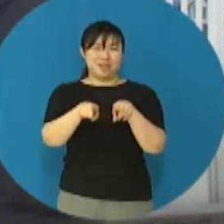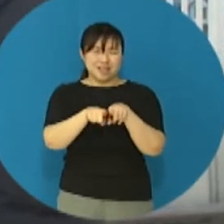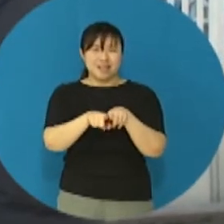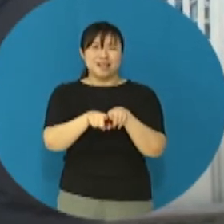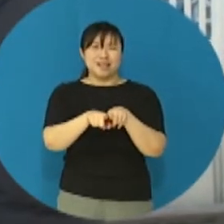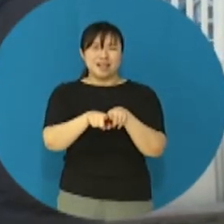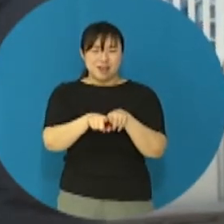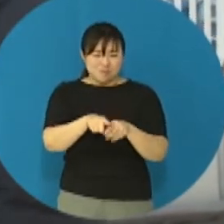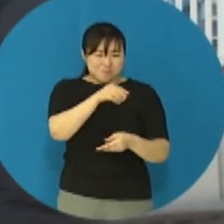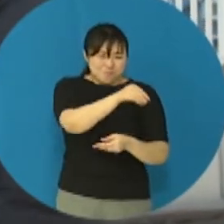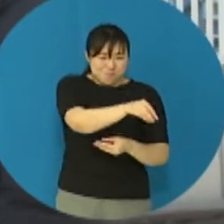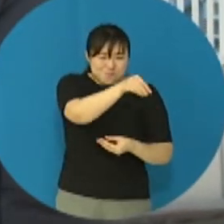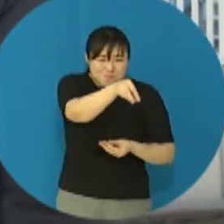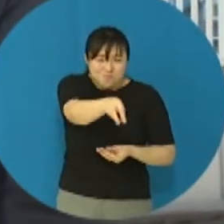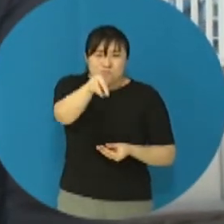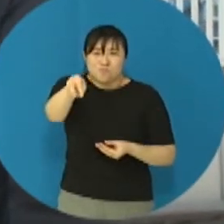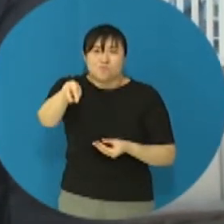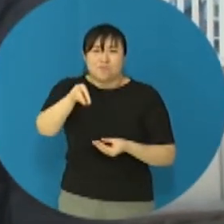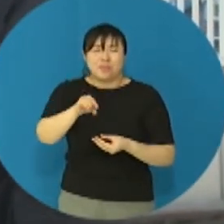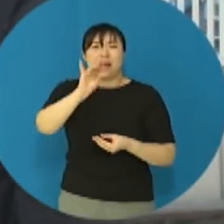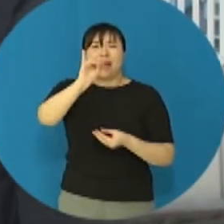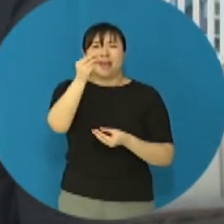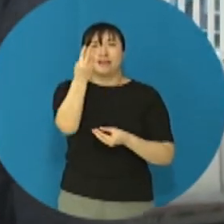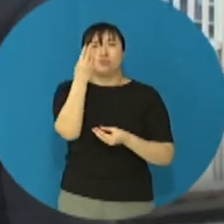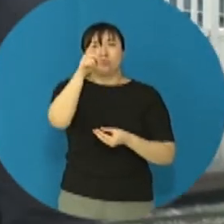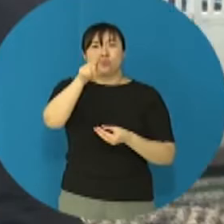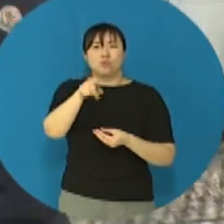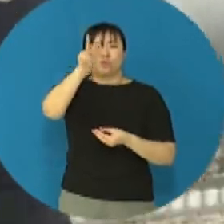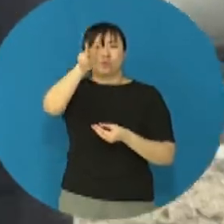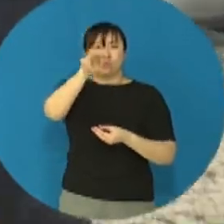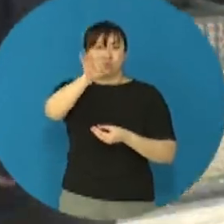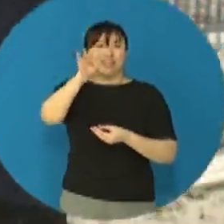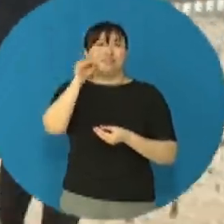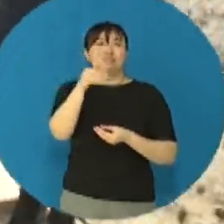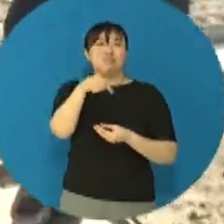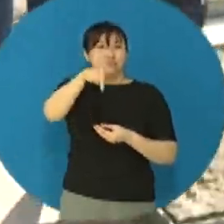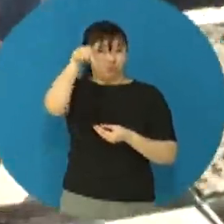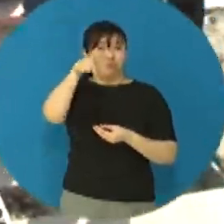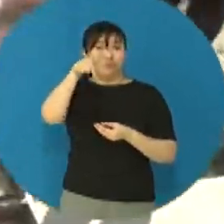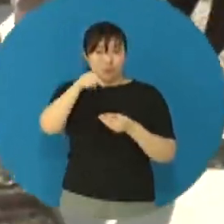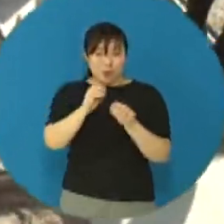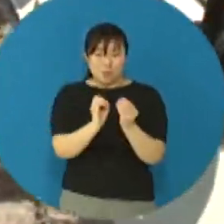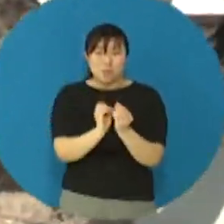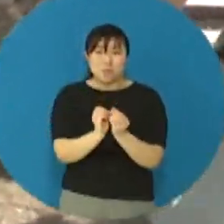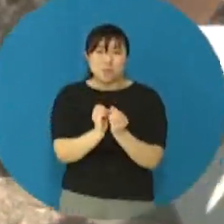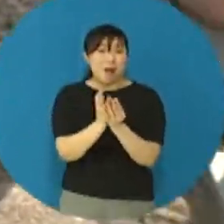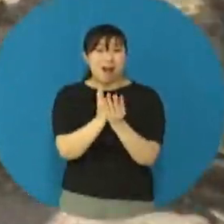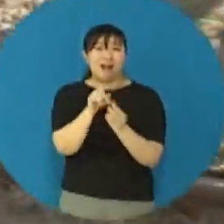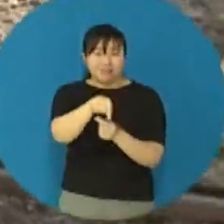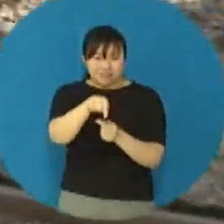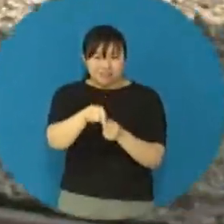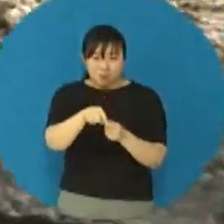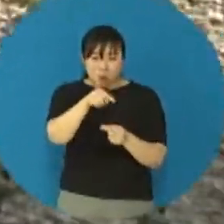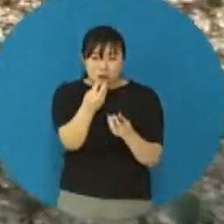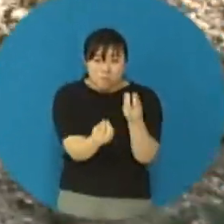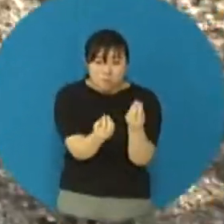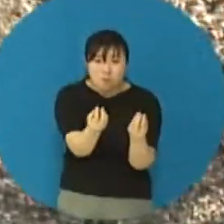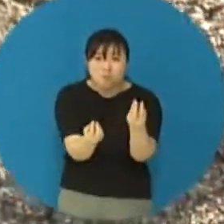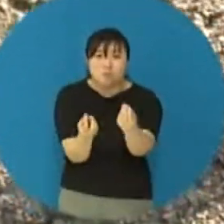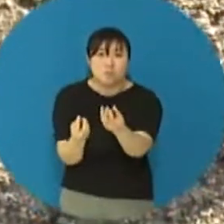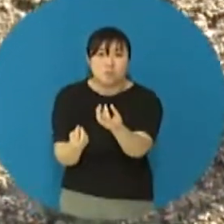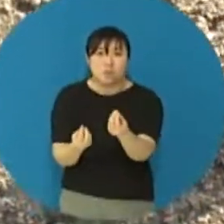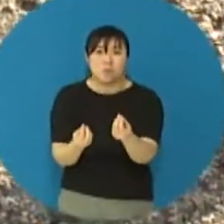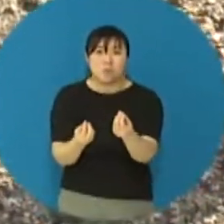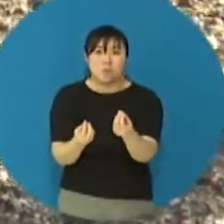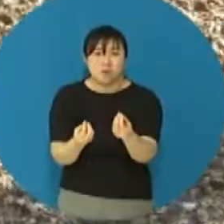懸命植えたチューリップなんです。 これチューリップなんですね。はいはい、この小さいつぼみのようなものが、